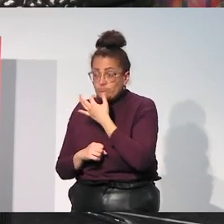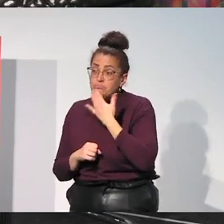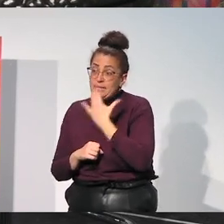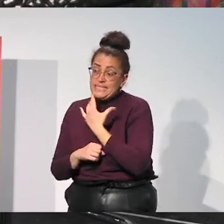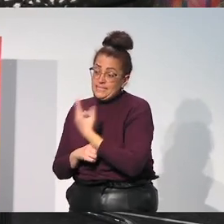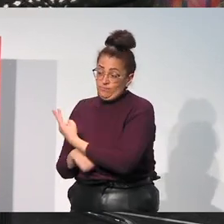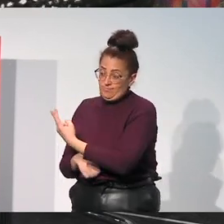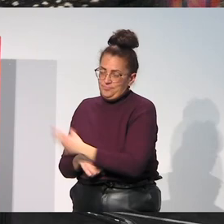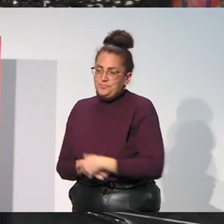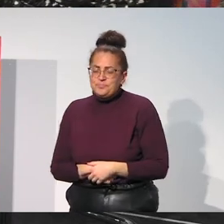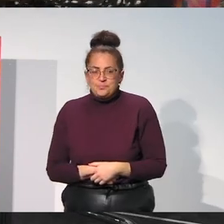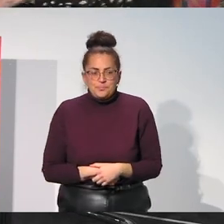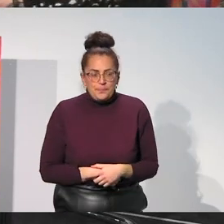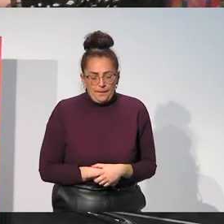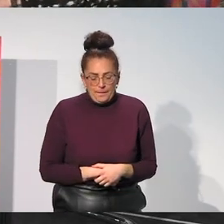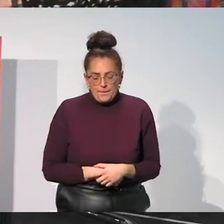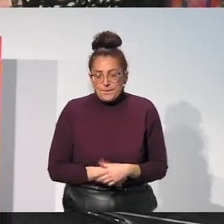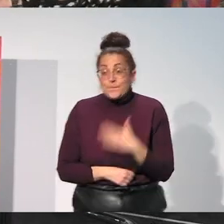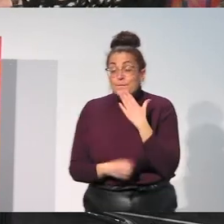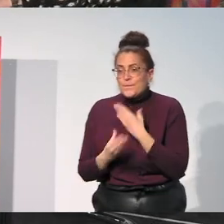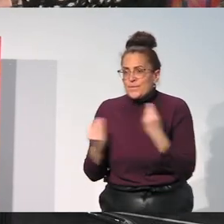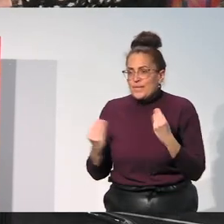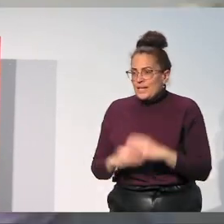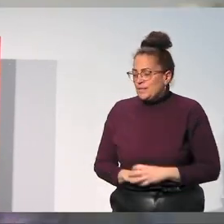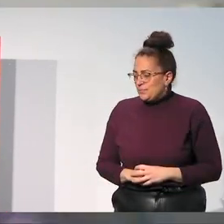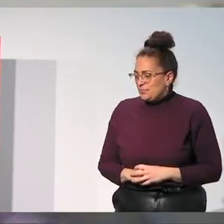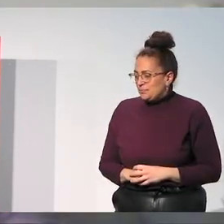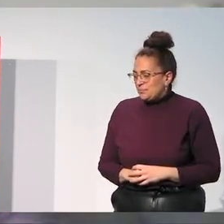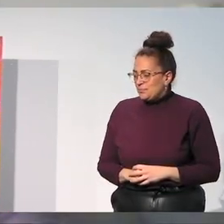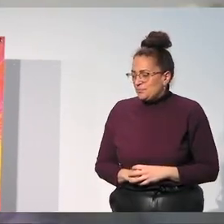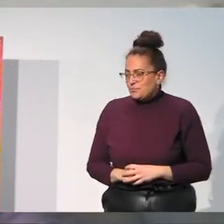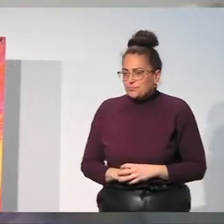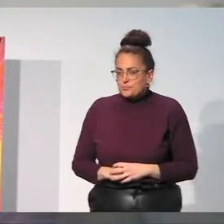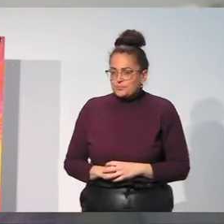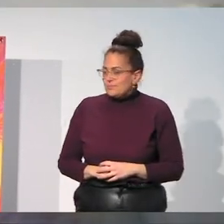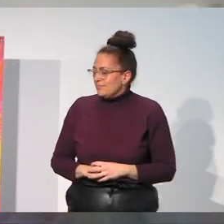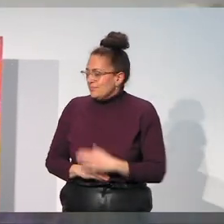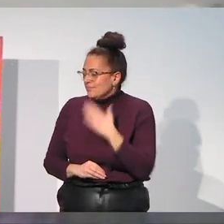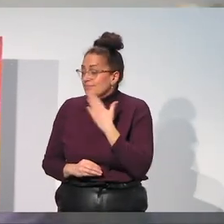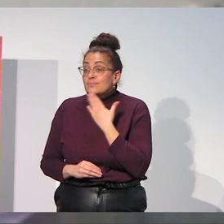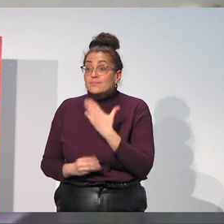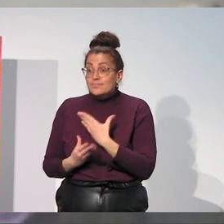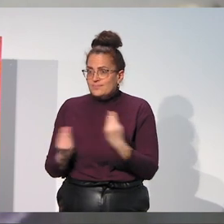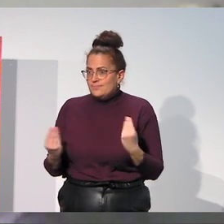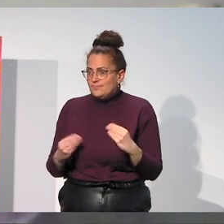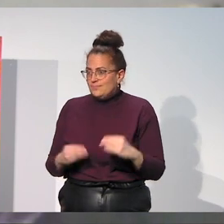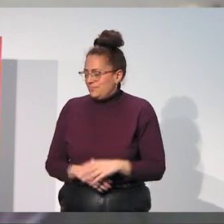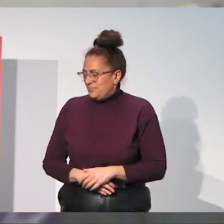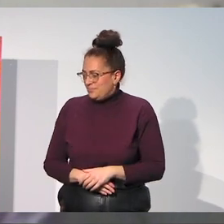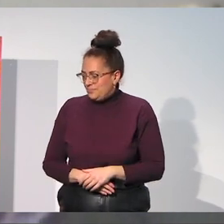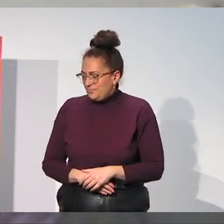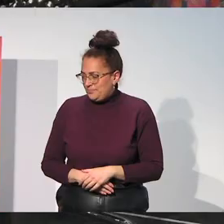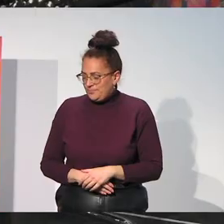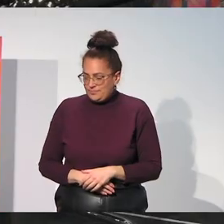les deux. Merci beaucoup. Merci. Bravo Frédéric. Bravo Emma. Merci à tous. Merci. Et encore une fois, pardon de ne pas avoir été là.